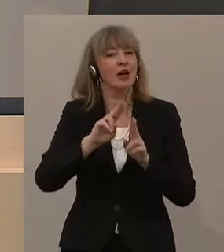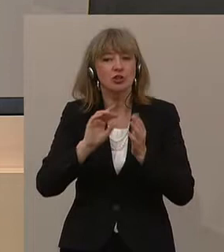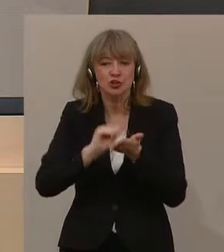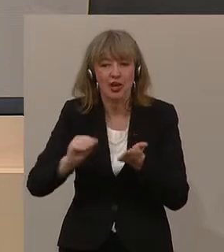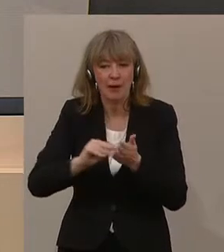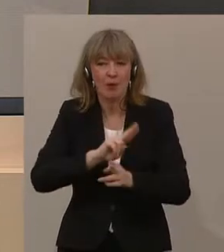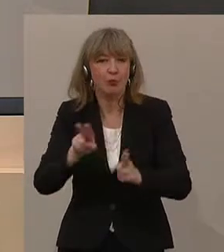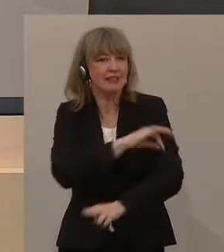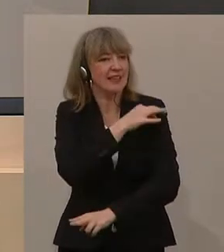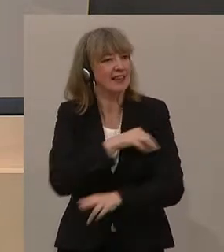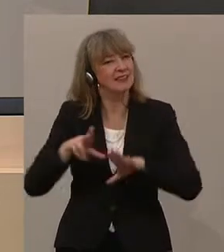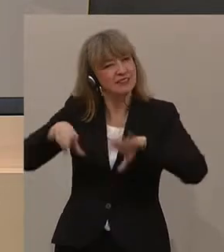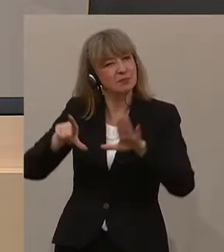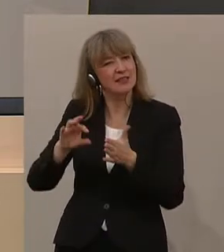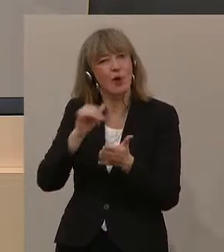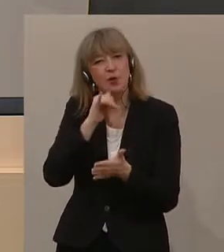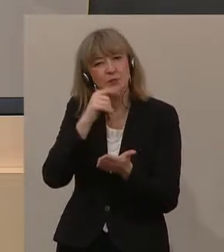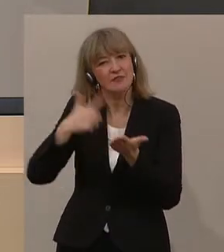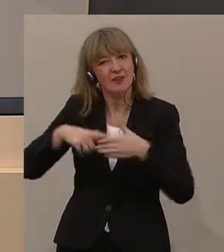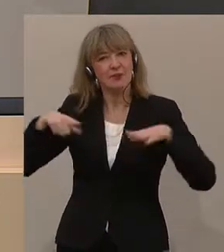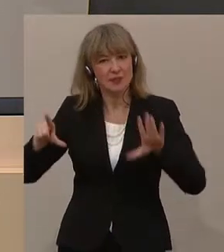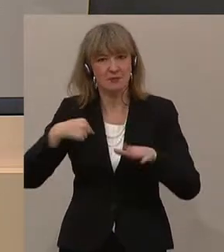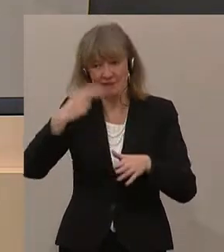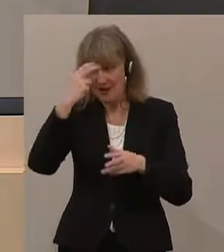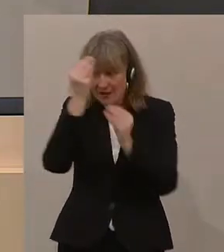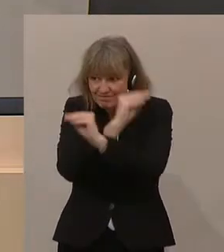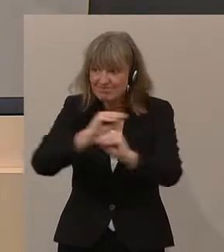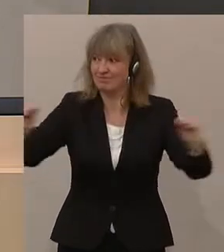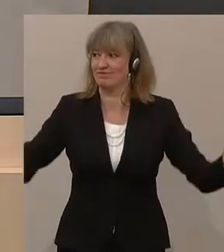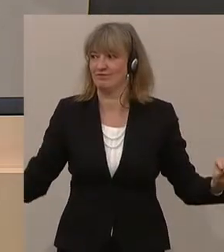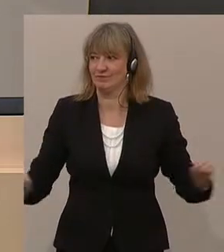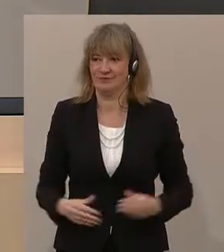vom 17. Oktober 2017 Mitteilung machen.